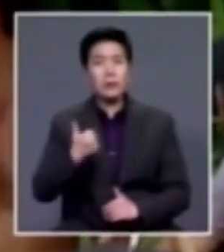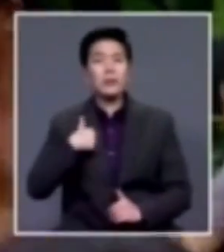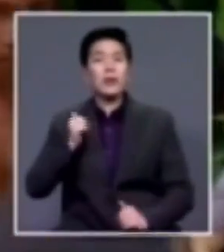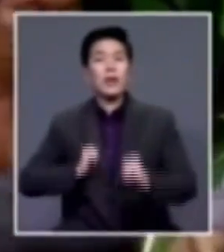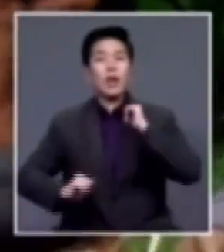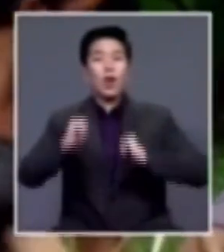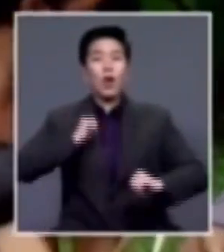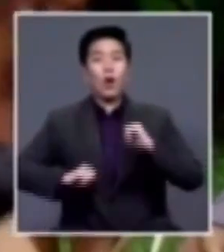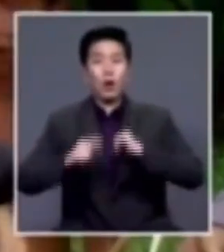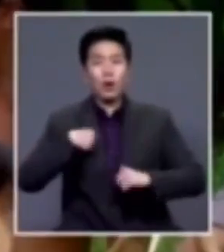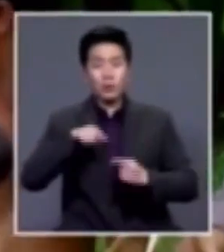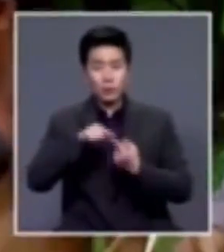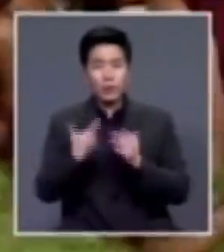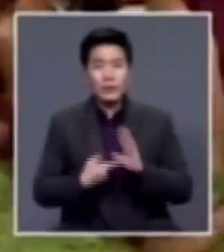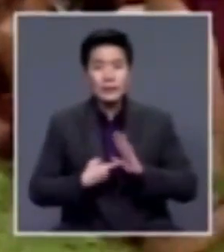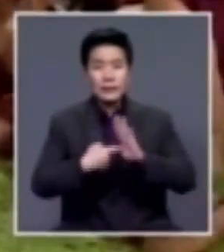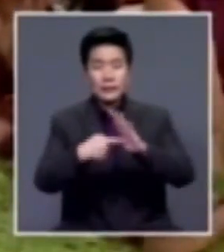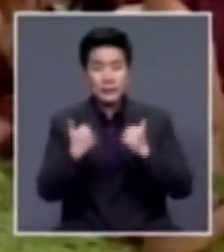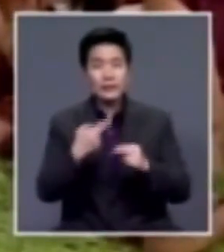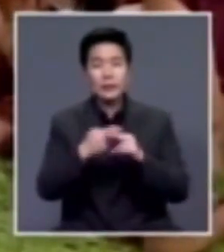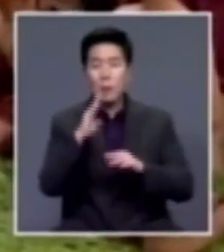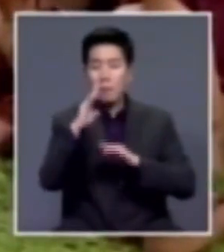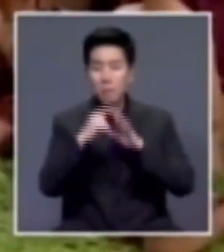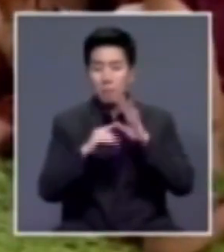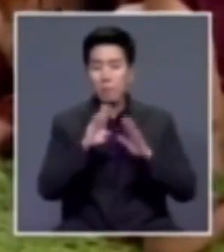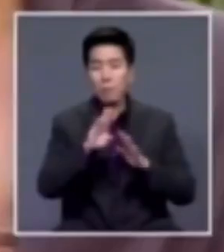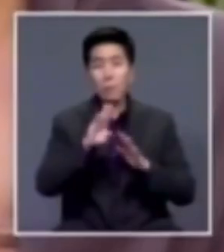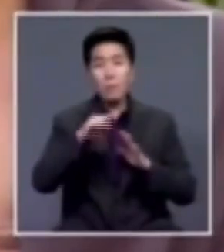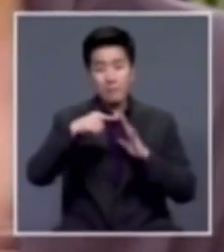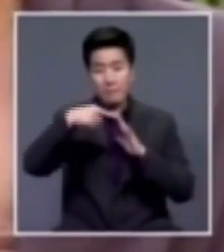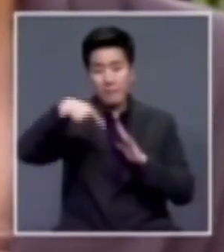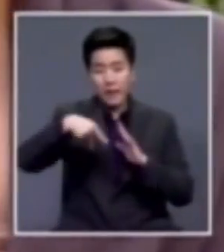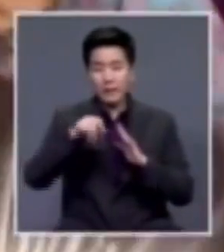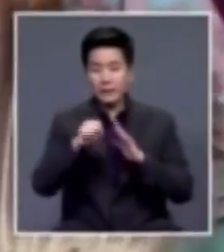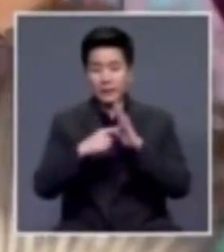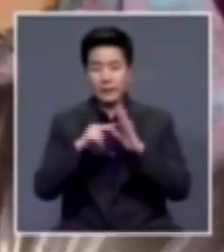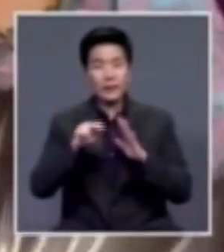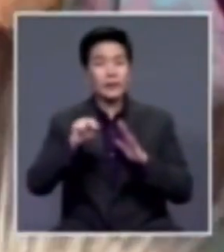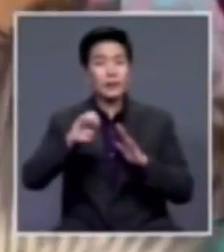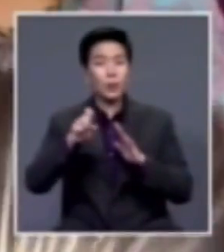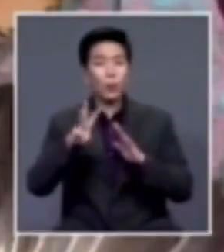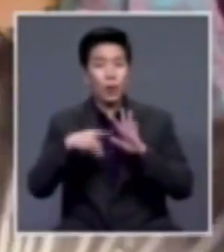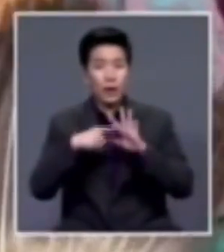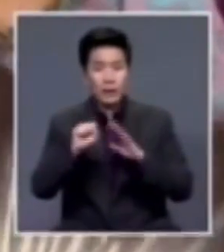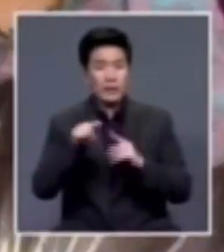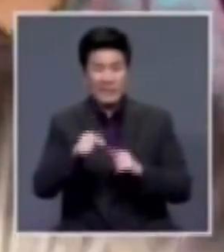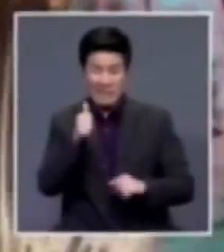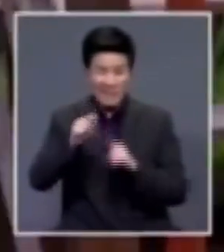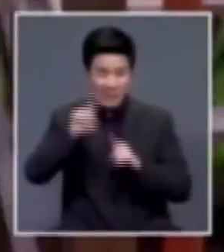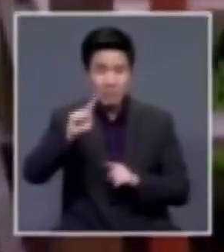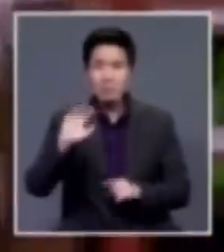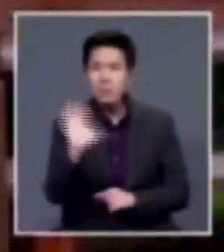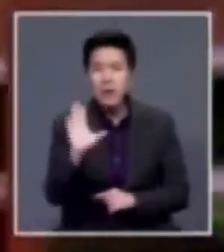ภูเพศนิวาสเข้ามาเสริมอย่างลงตัวก็ไม่ได้หมายความว่าดีที่สุดนะครับก็เป็นละครที่ดีในเวลานี้นะครับ